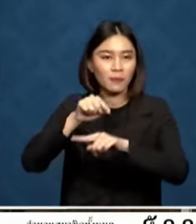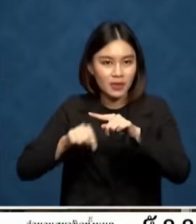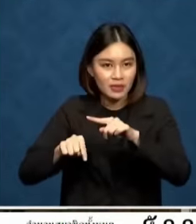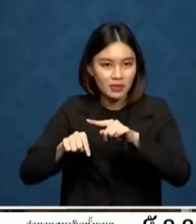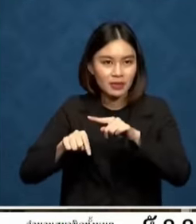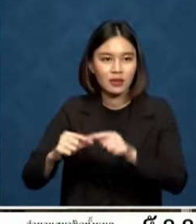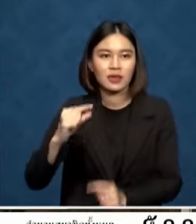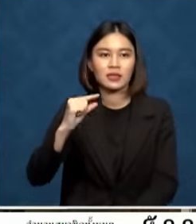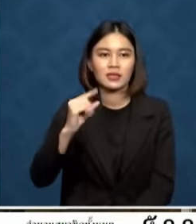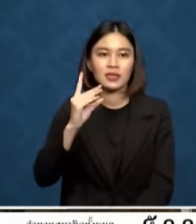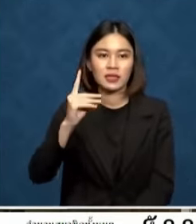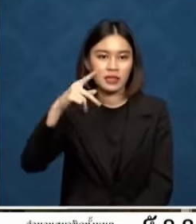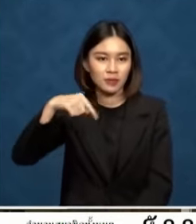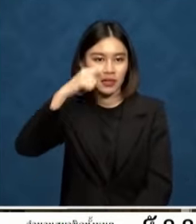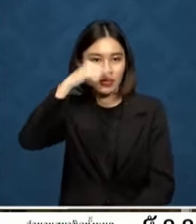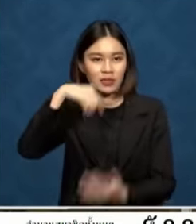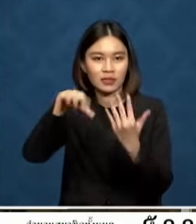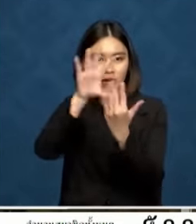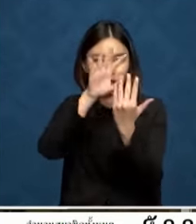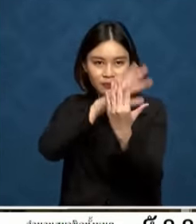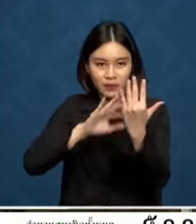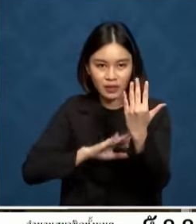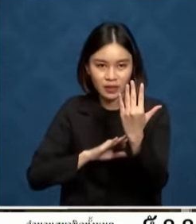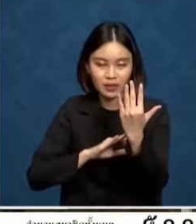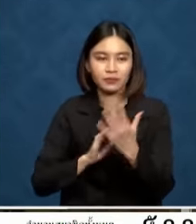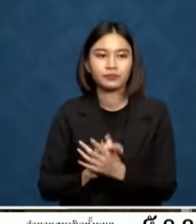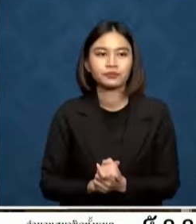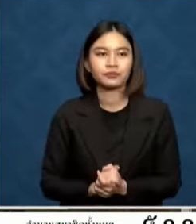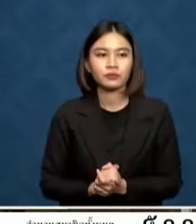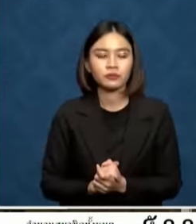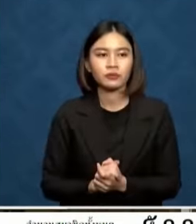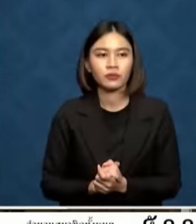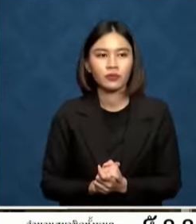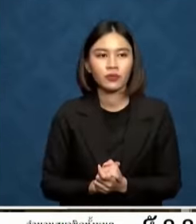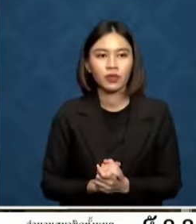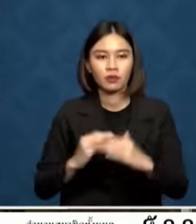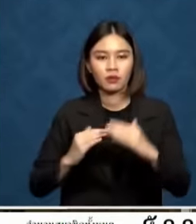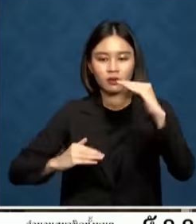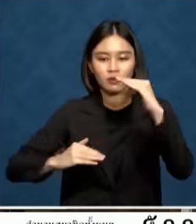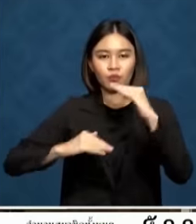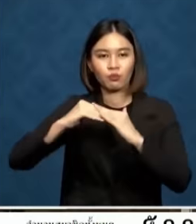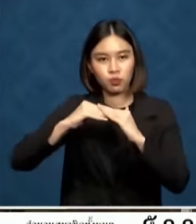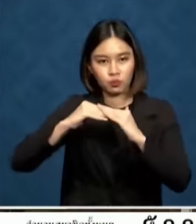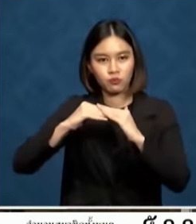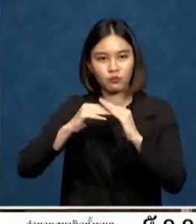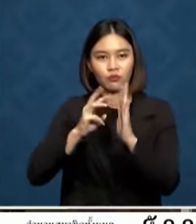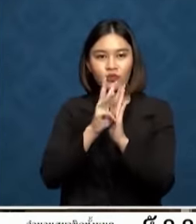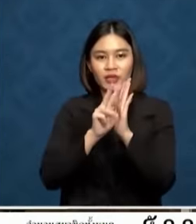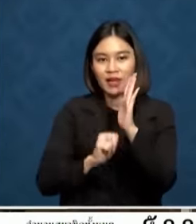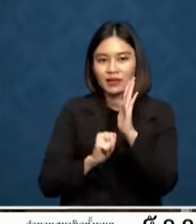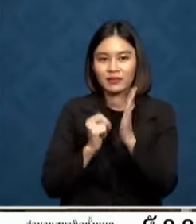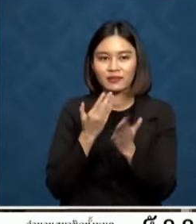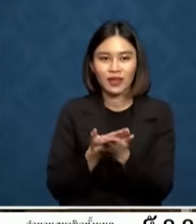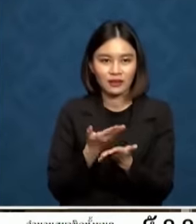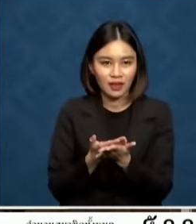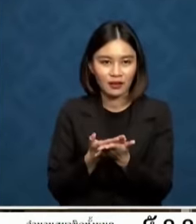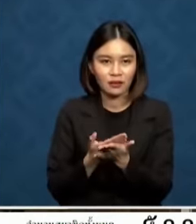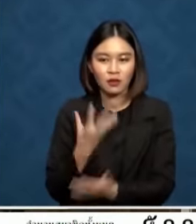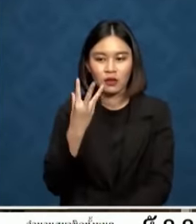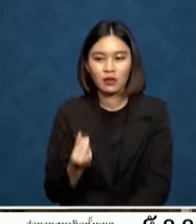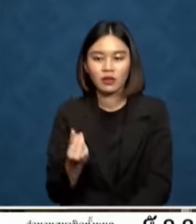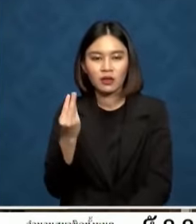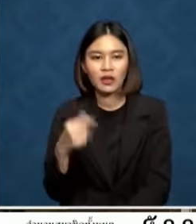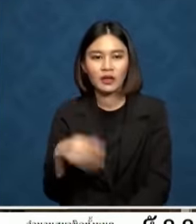ของ GDPของประเทศเกือบชนเพดานวินัยการเงินการคลังเหลืออีกแค่